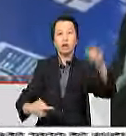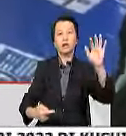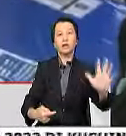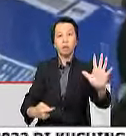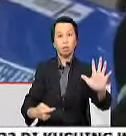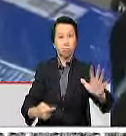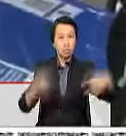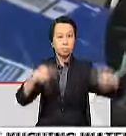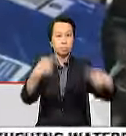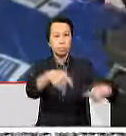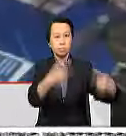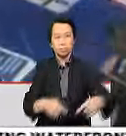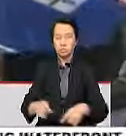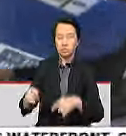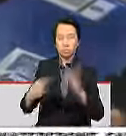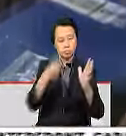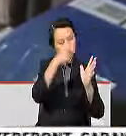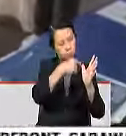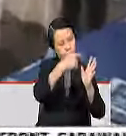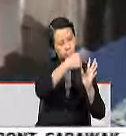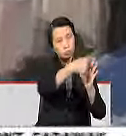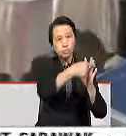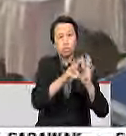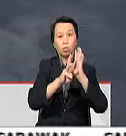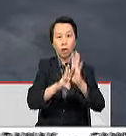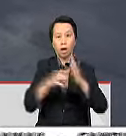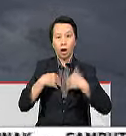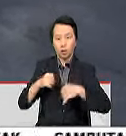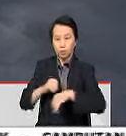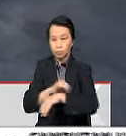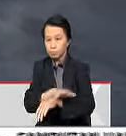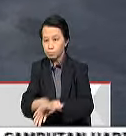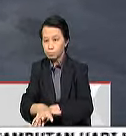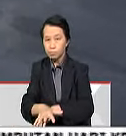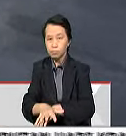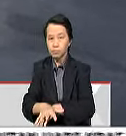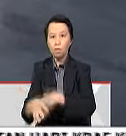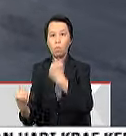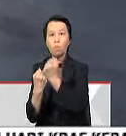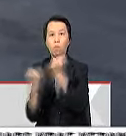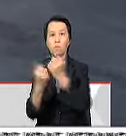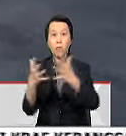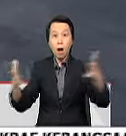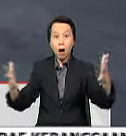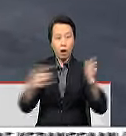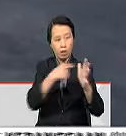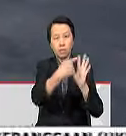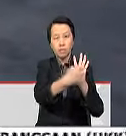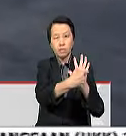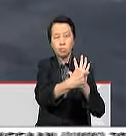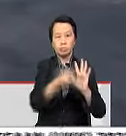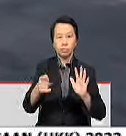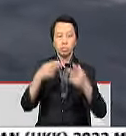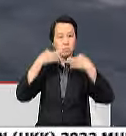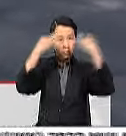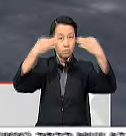yang mana calon-calon yang mewakili parti masing-masing mempunyai pengaruh ataupun populariti, dan beliau juga, mereka juga